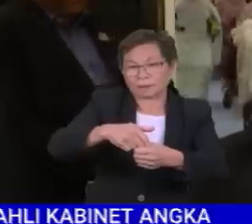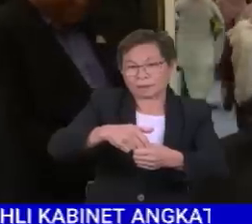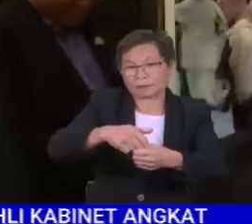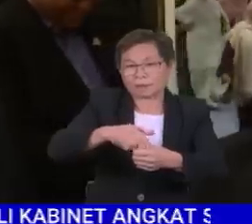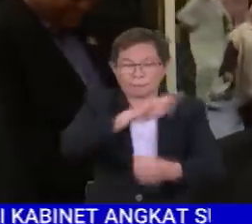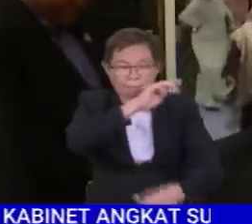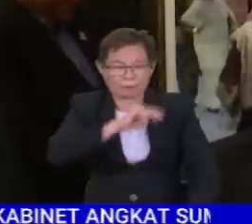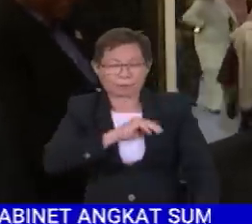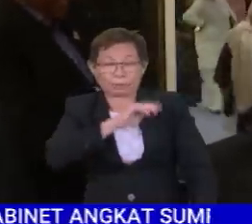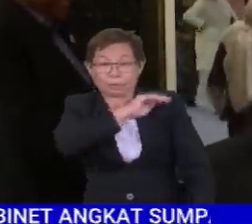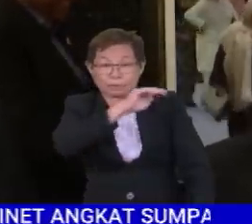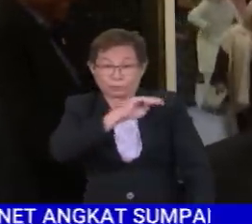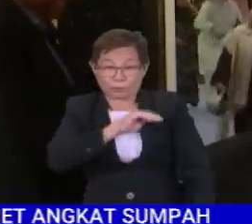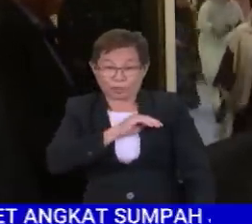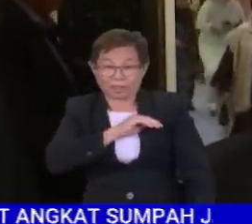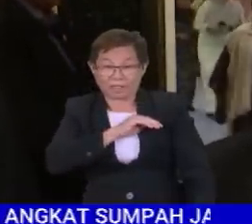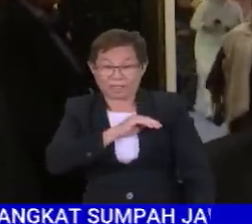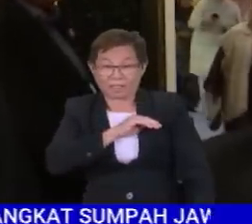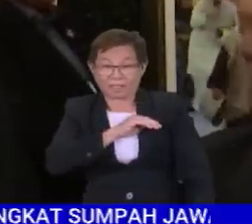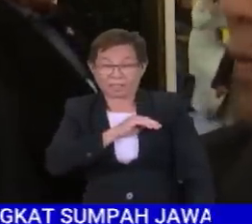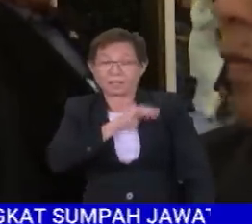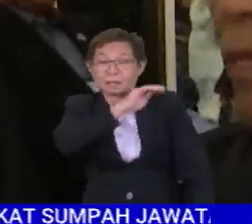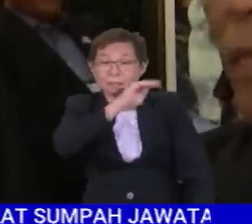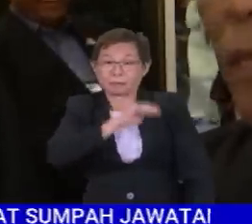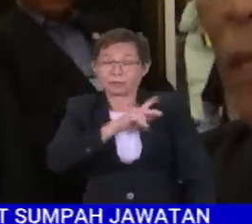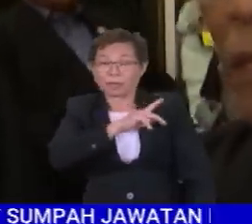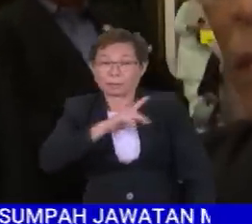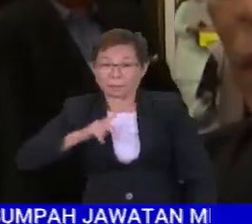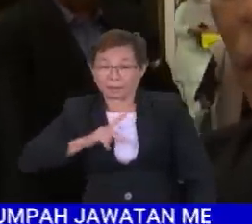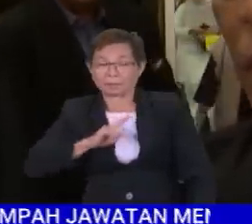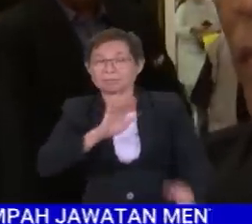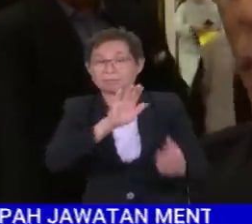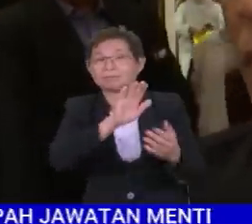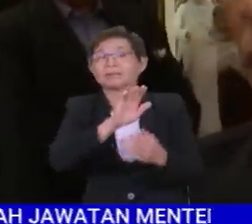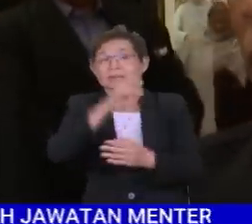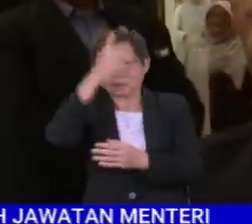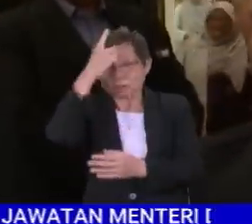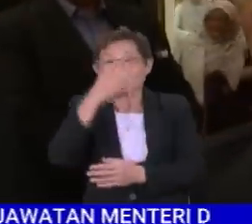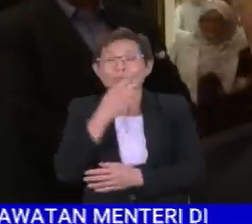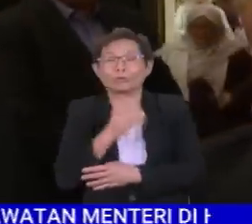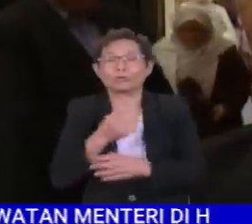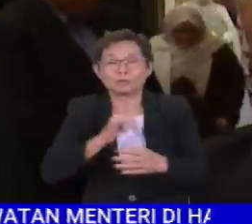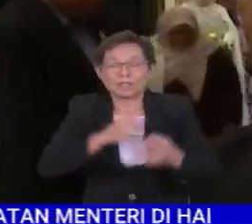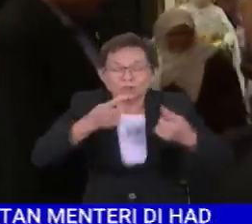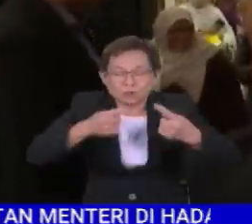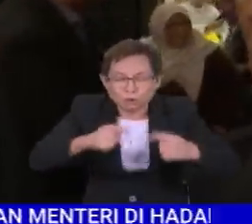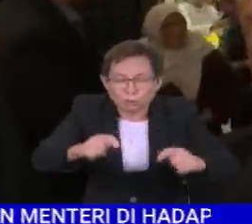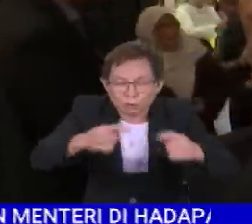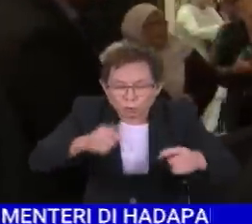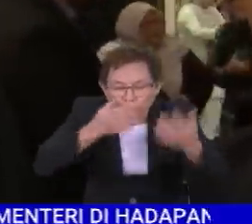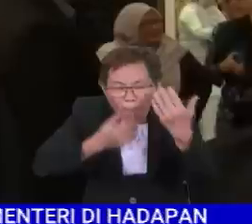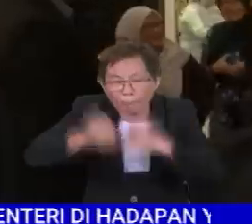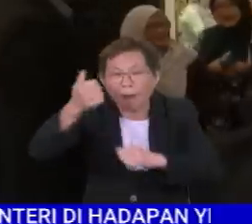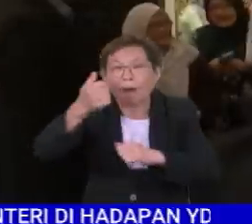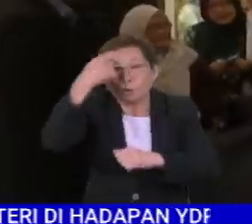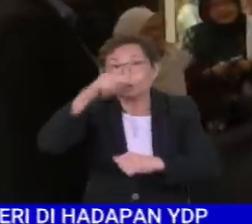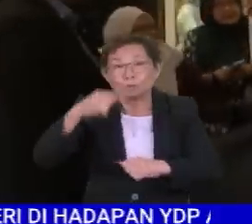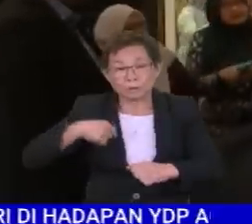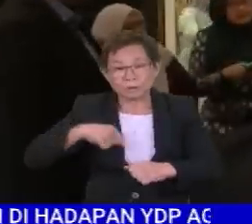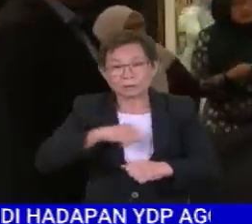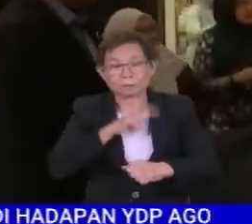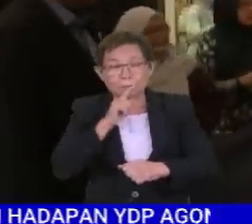barisan Jemaah Menteri beliau. Saya akan cuba yang terbaik untuk kita pastikan supaya